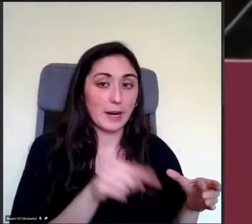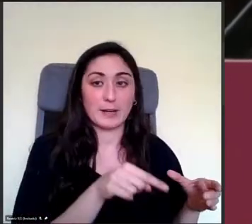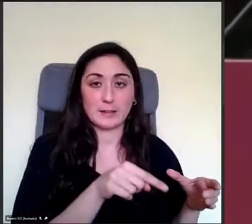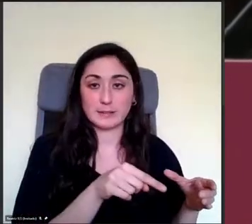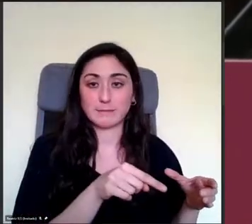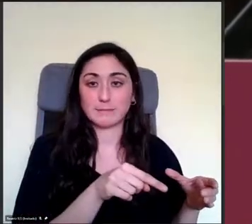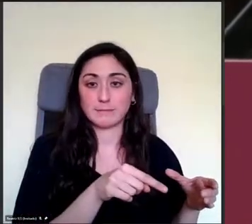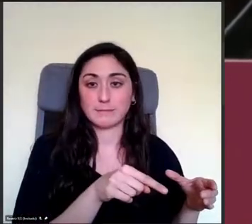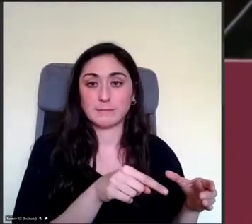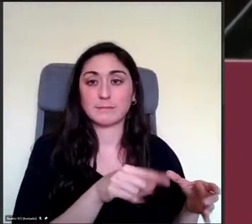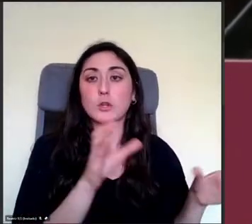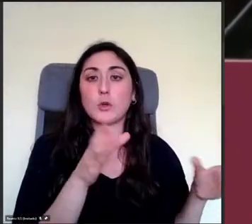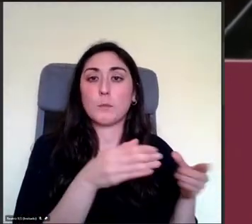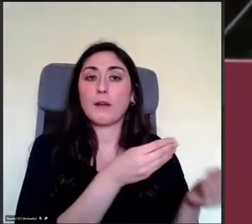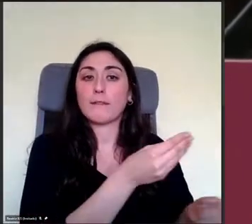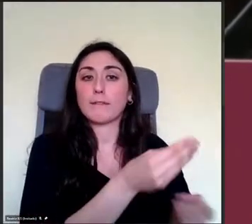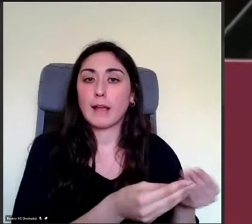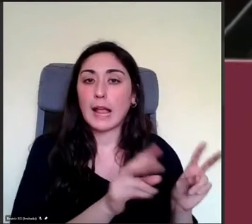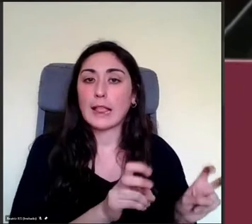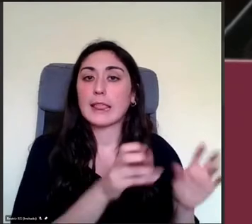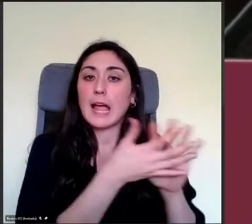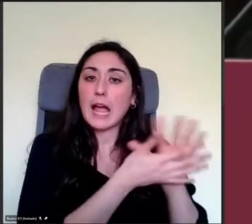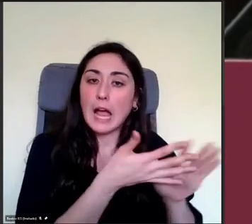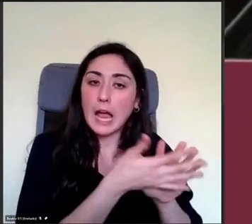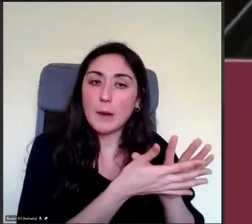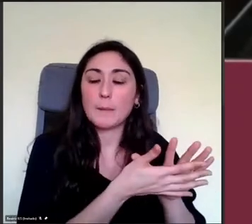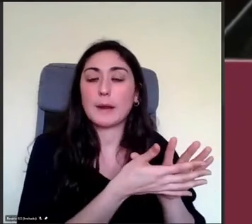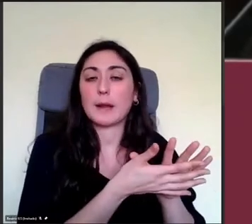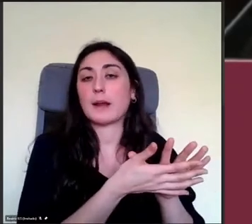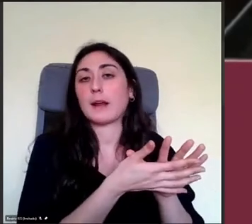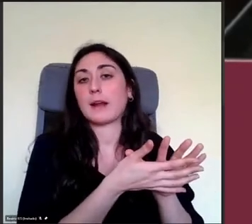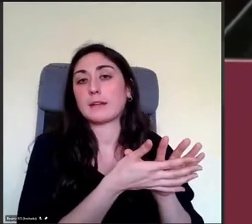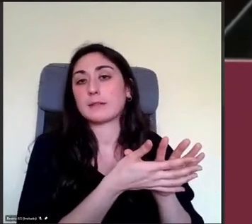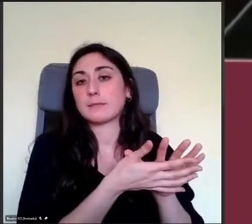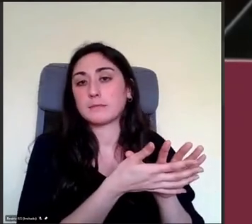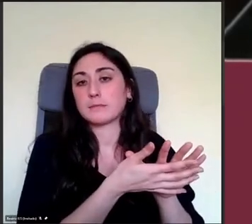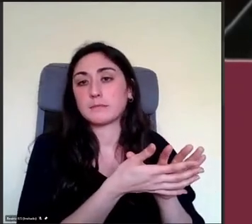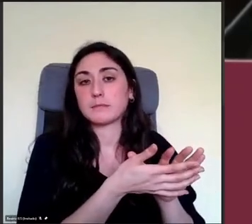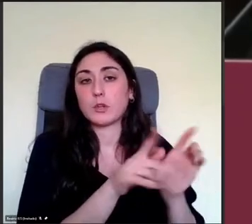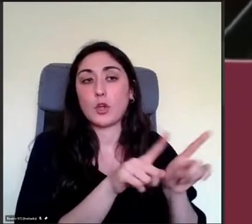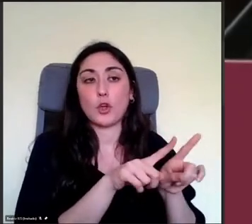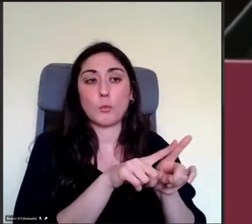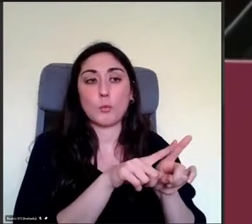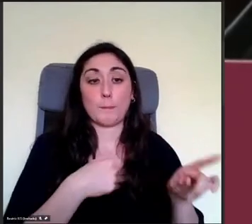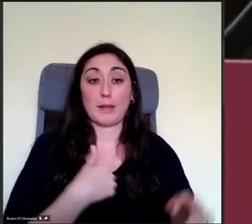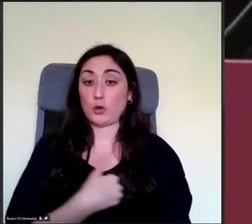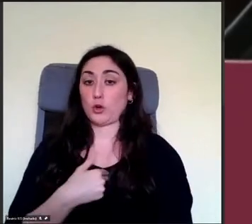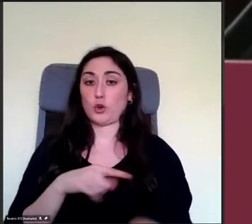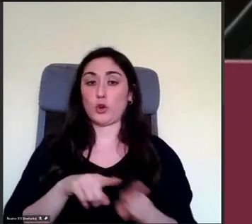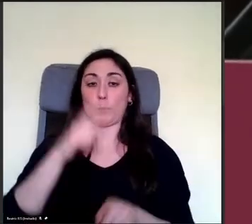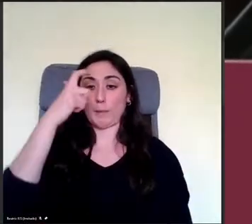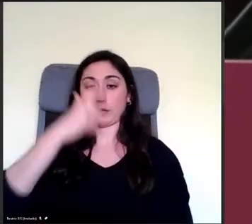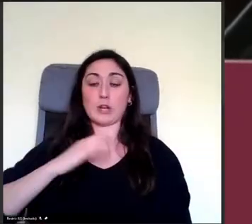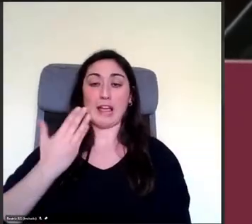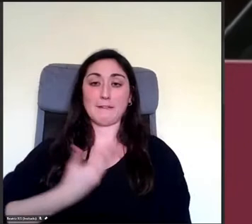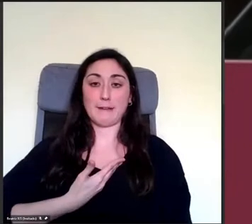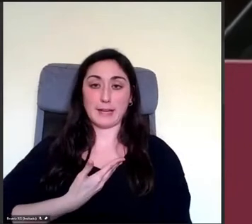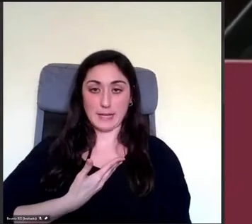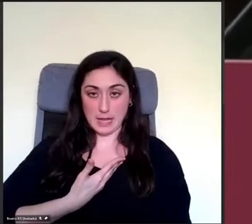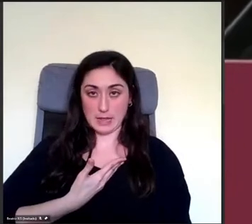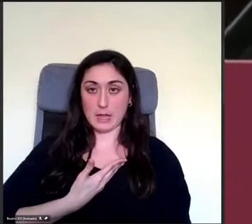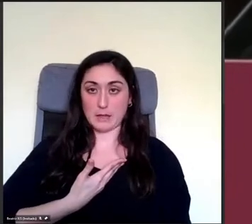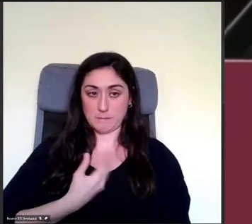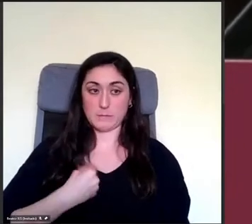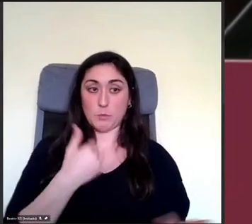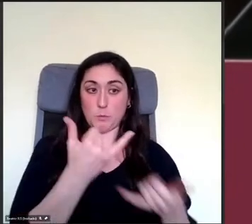que parlen des de la posició de persones afectades per aquestes